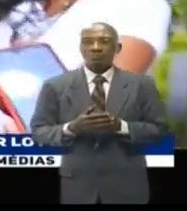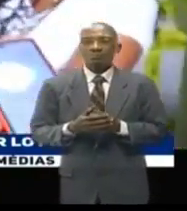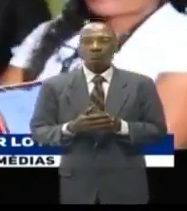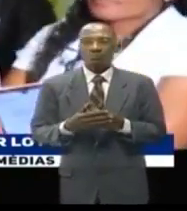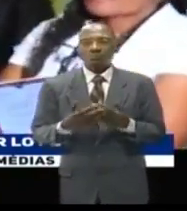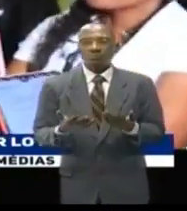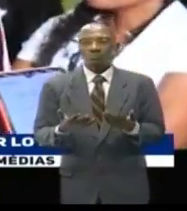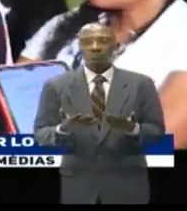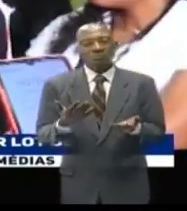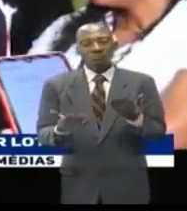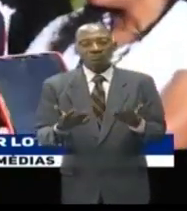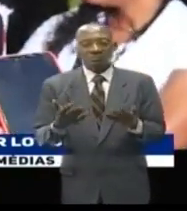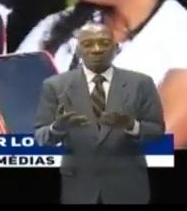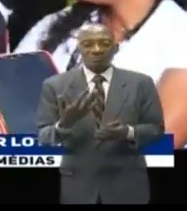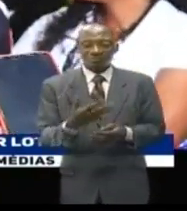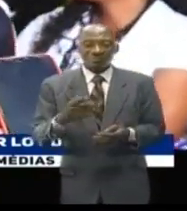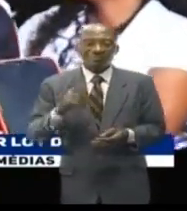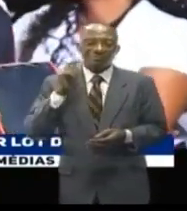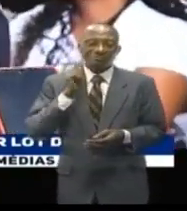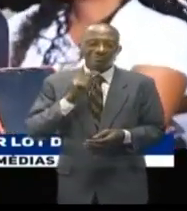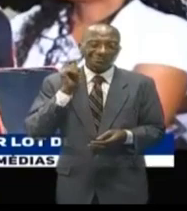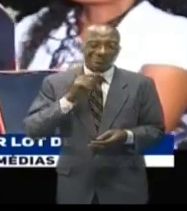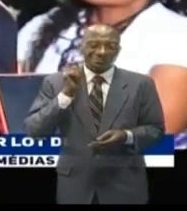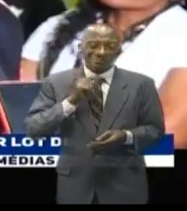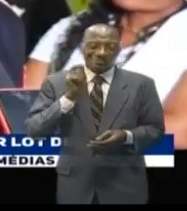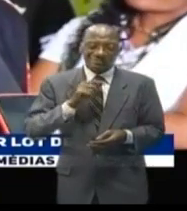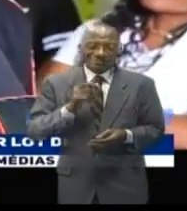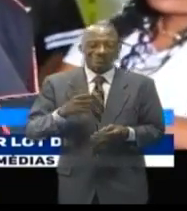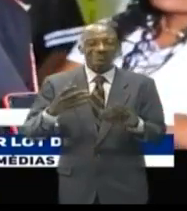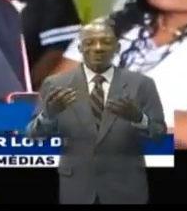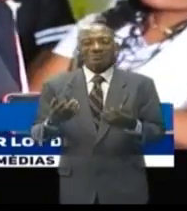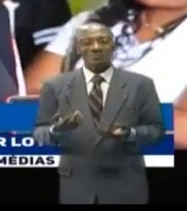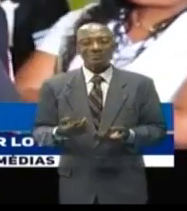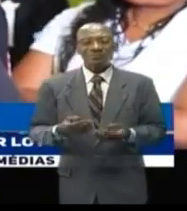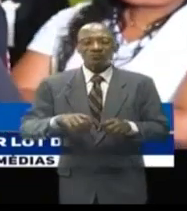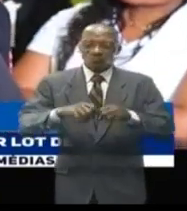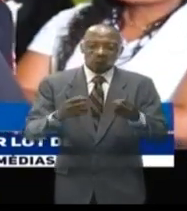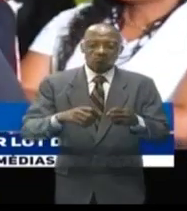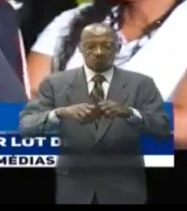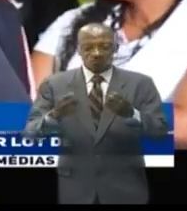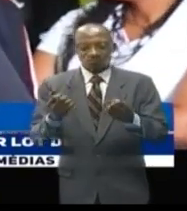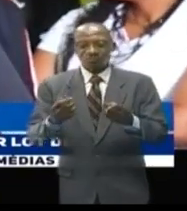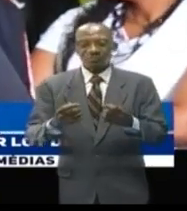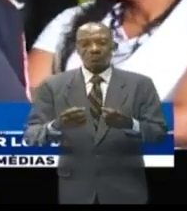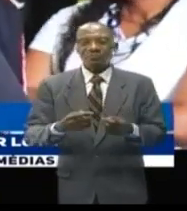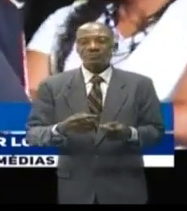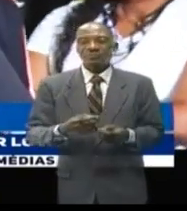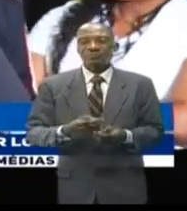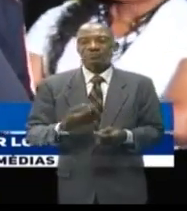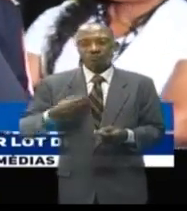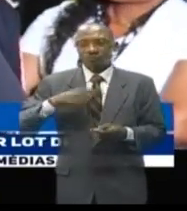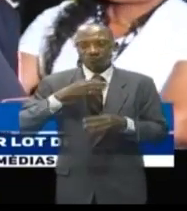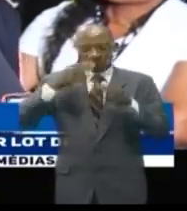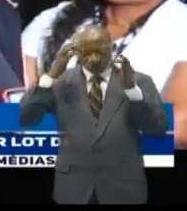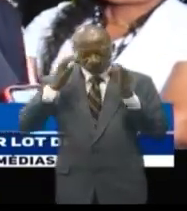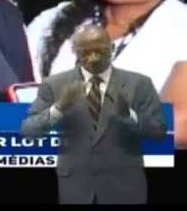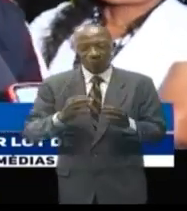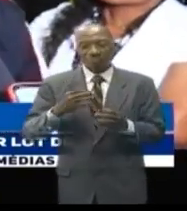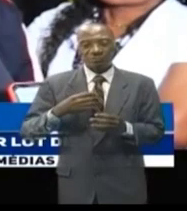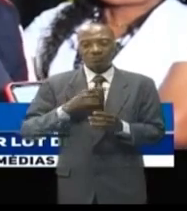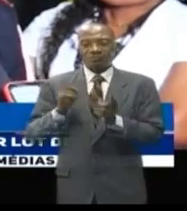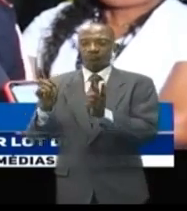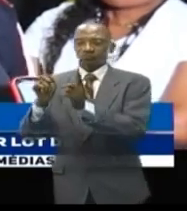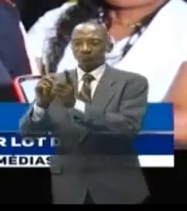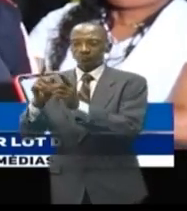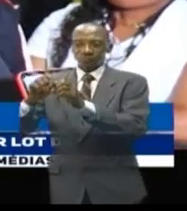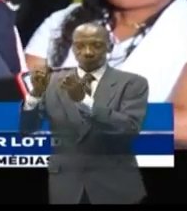générations en attendant que l'État prenne en charge bien nous-mêmes à l'interne nous avons décidé de faire un pont un montage financier qui